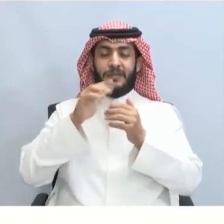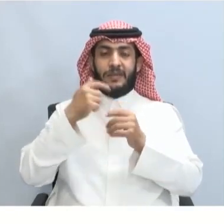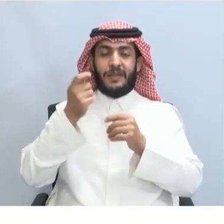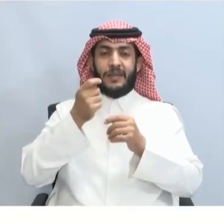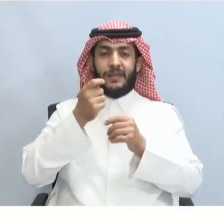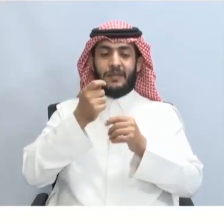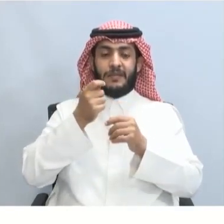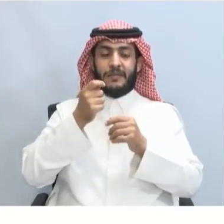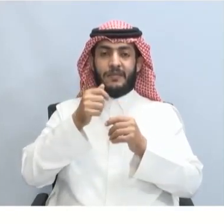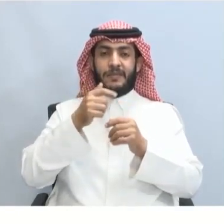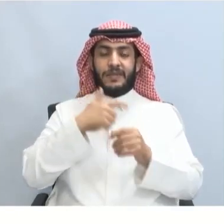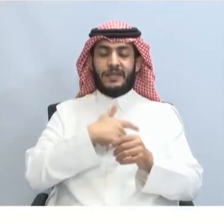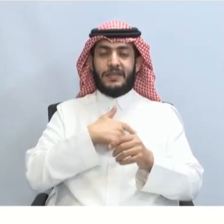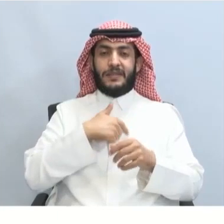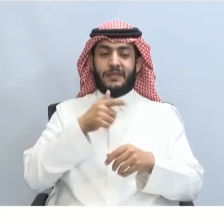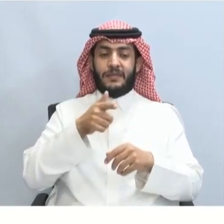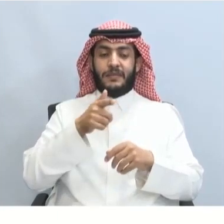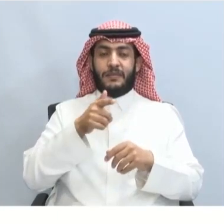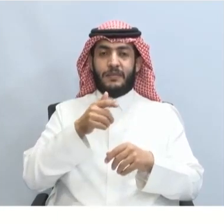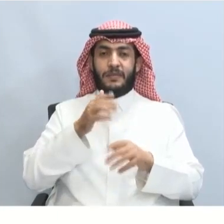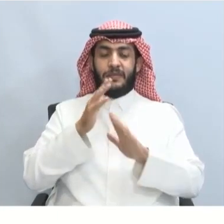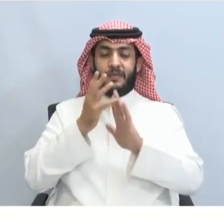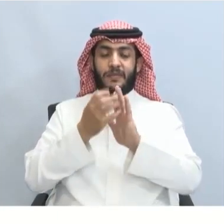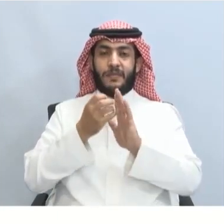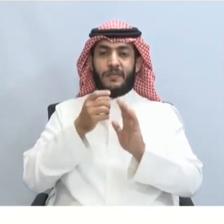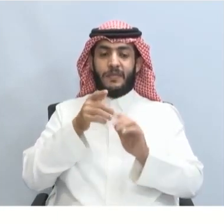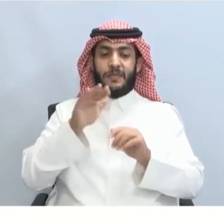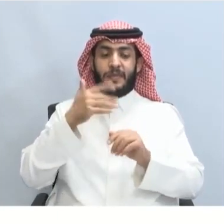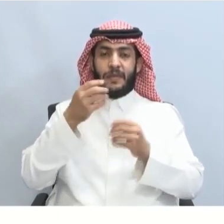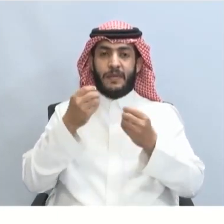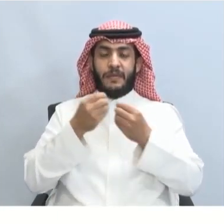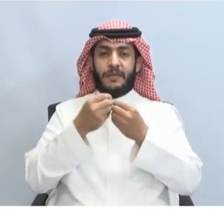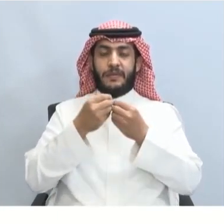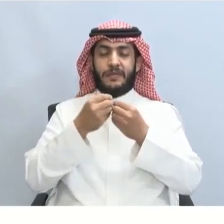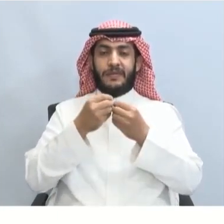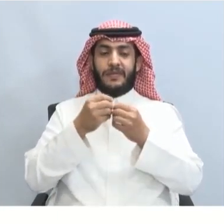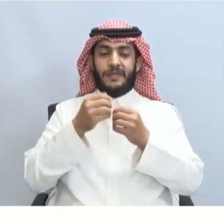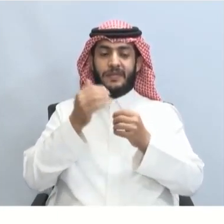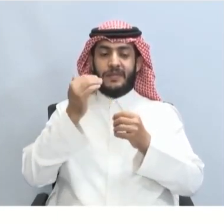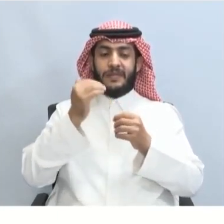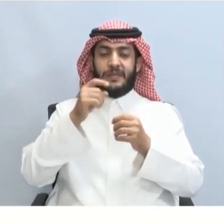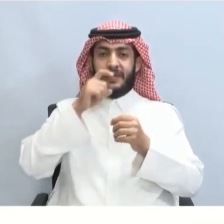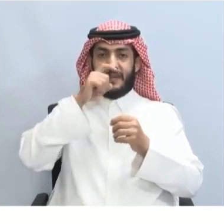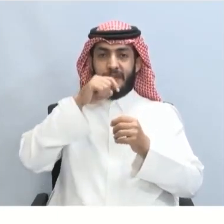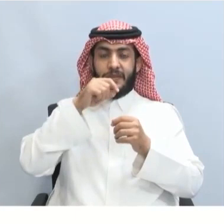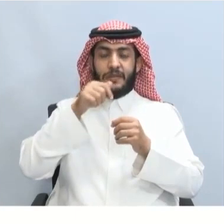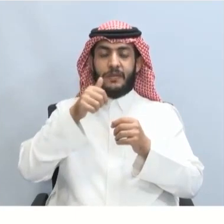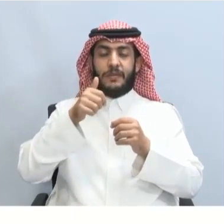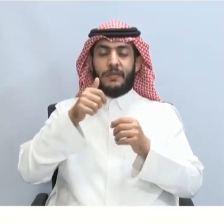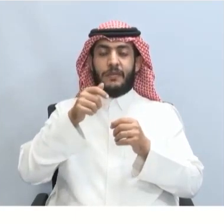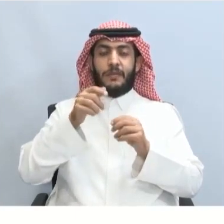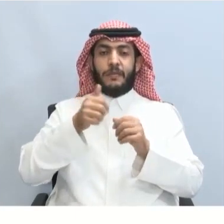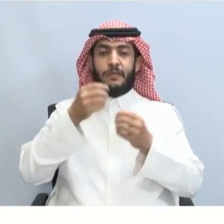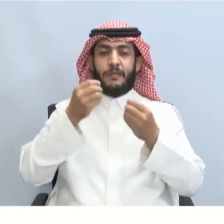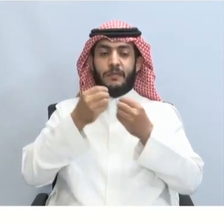بكتابه اسم هذا المستند منتهيا بالامتداد اتش تي ام ال لابد ان يكون